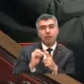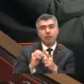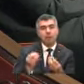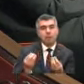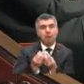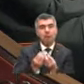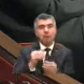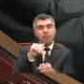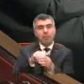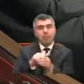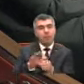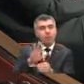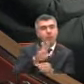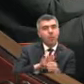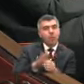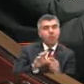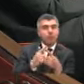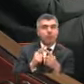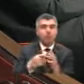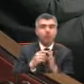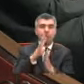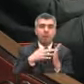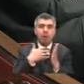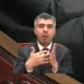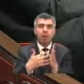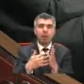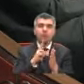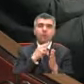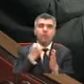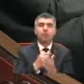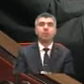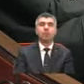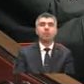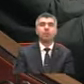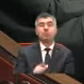للحزب، الأحزاب التي تنتمي إليها، ومشروع وبرنامجنا الحكومي تحت رئاسة الحكومة،